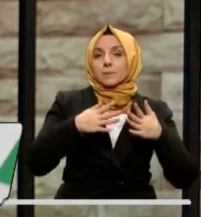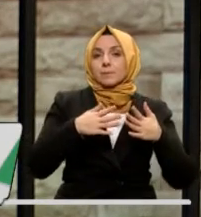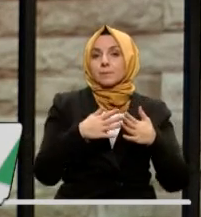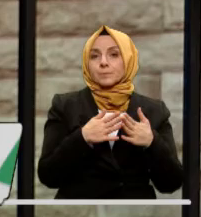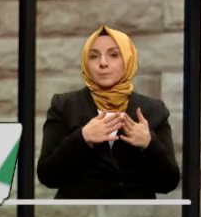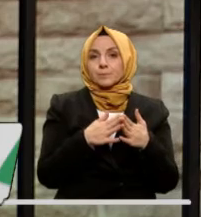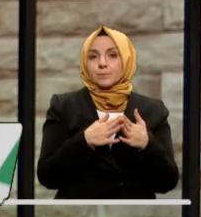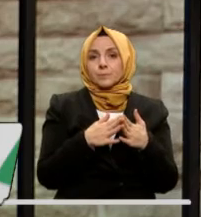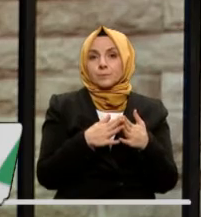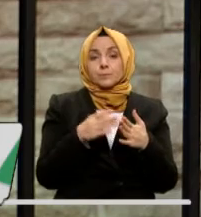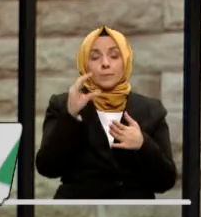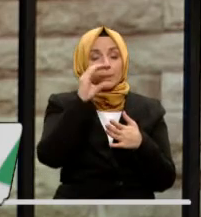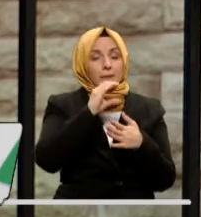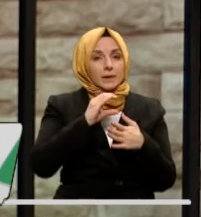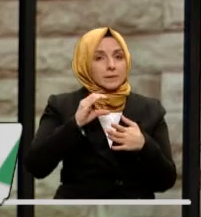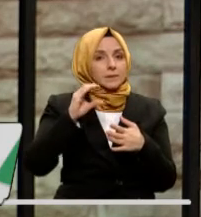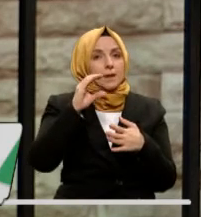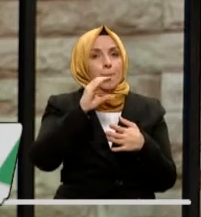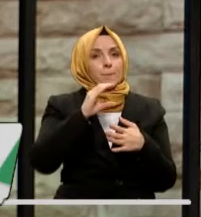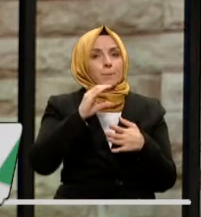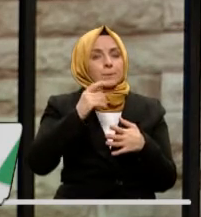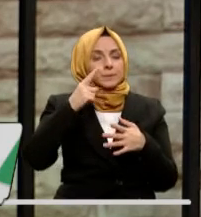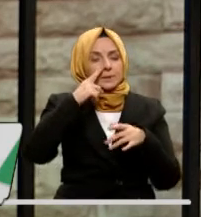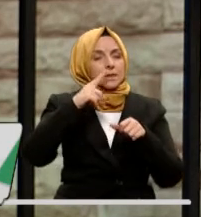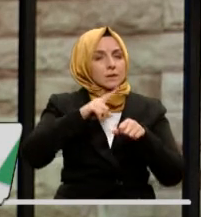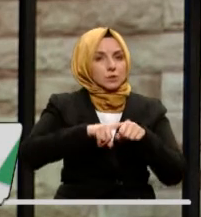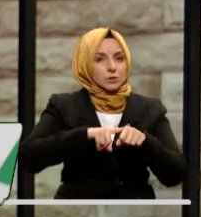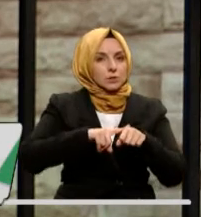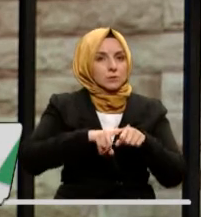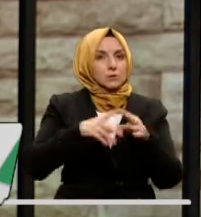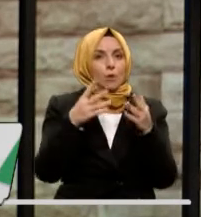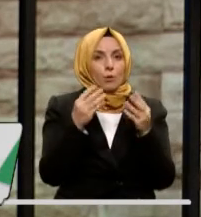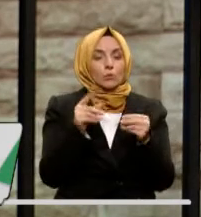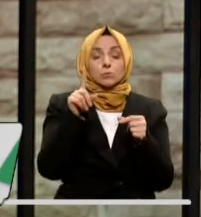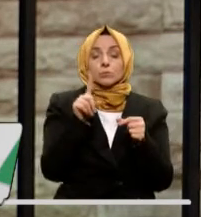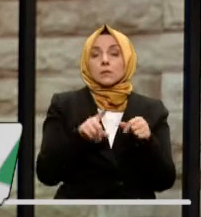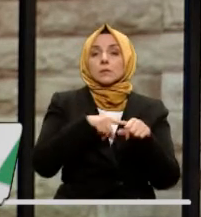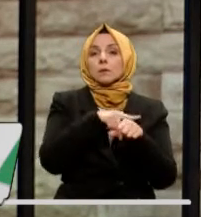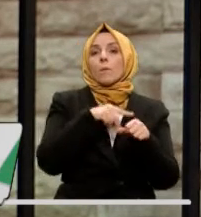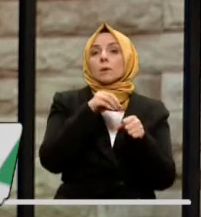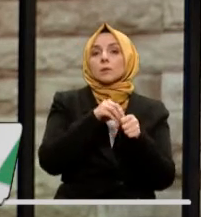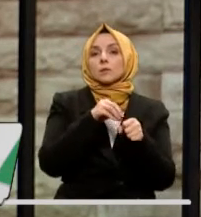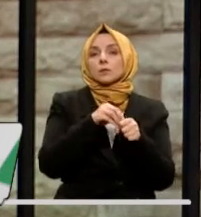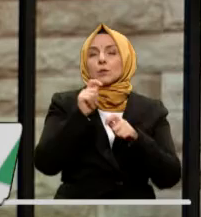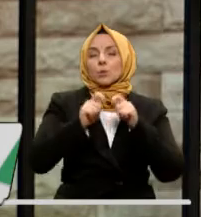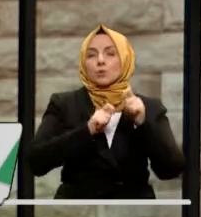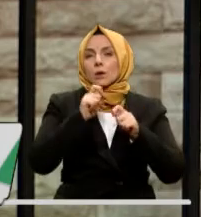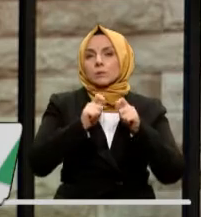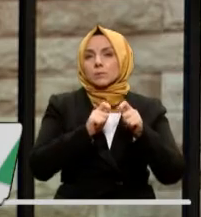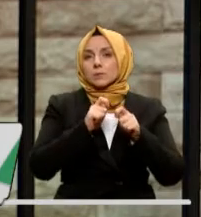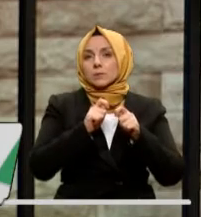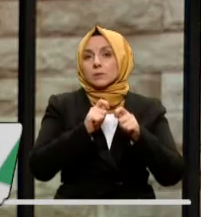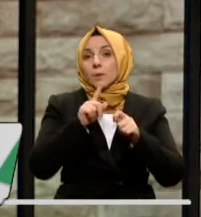asıllı l'islam inancının teşekkür ettiği ilk dönemlerden itibaren kullandığımız